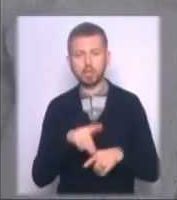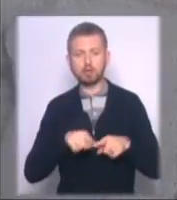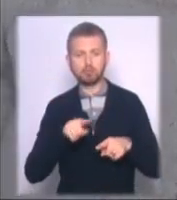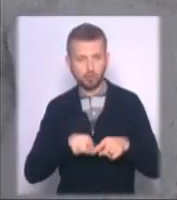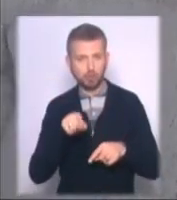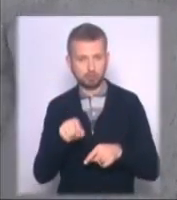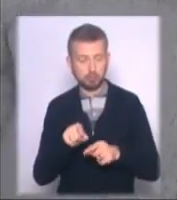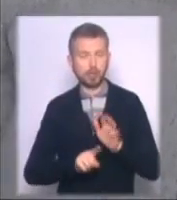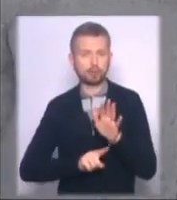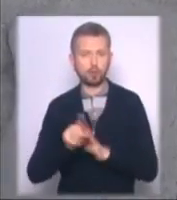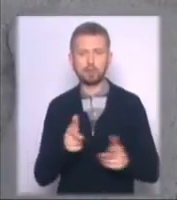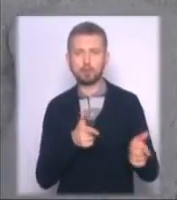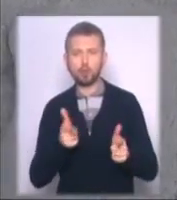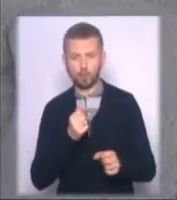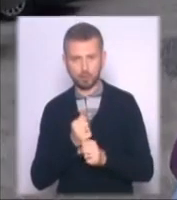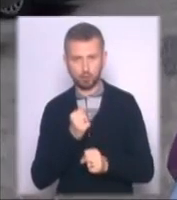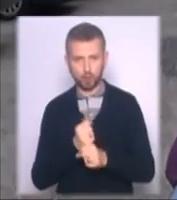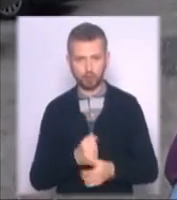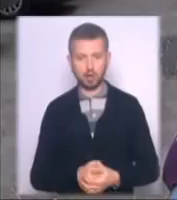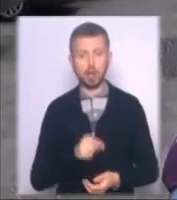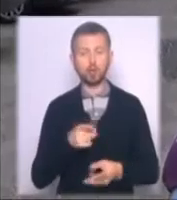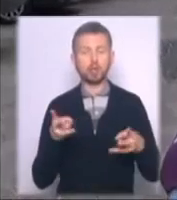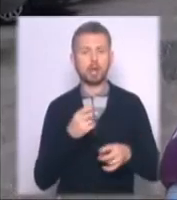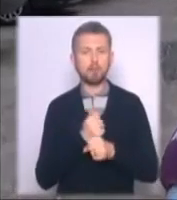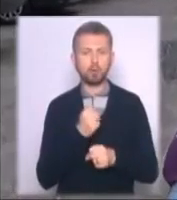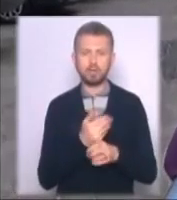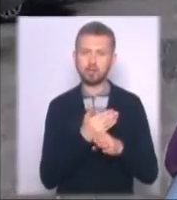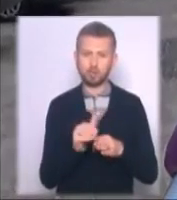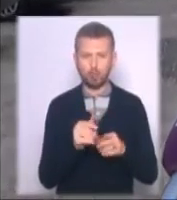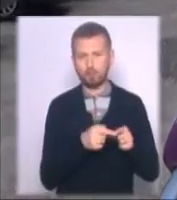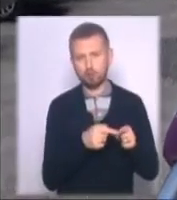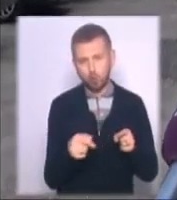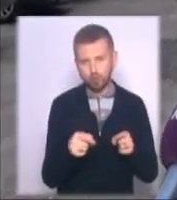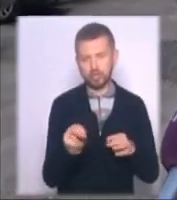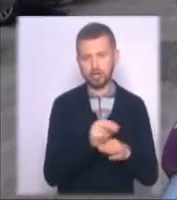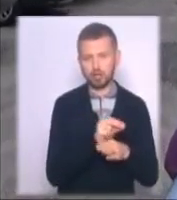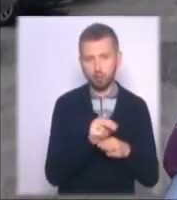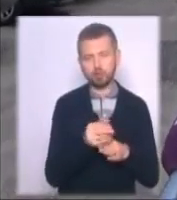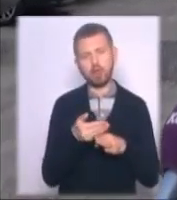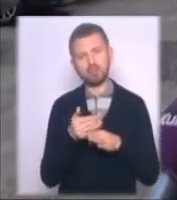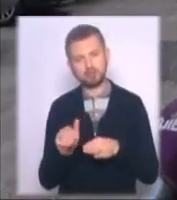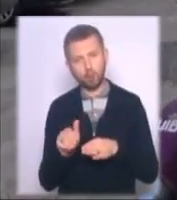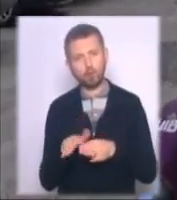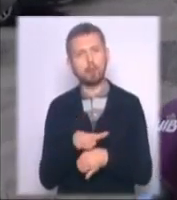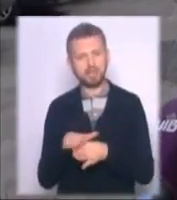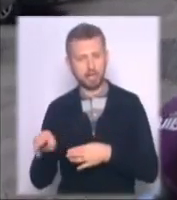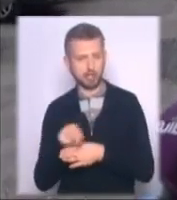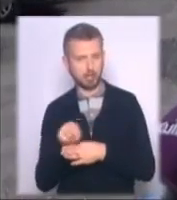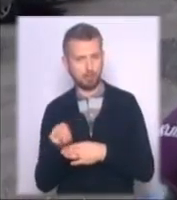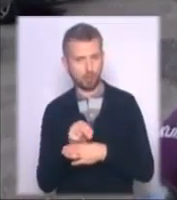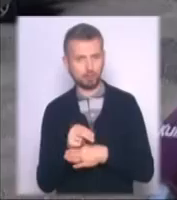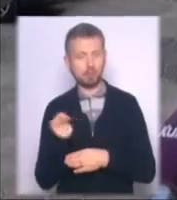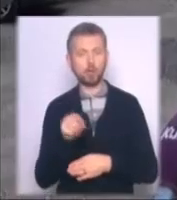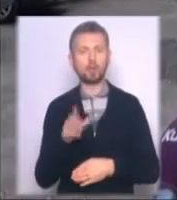шляховики розпочнуть підготовчі роботи. Тут треба робити частково поточний ремонт, частково капітальний ремонт. При тому